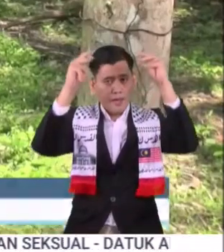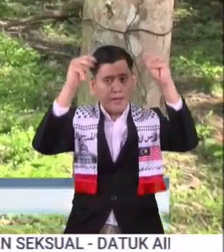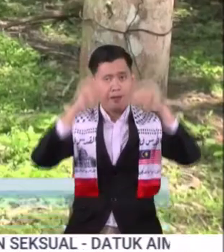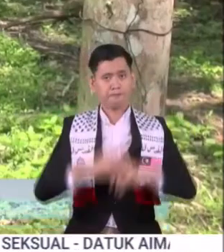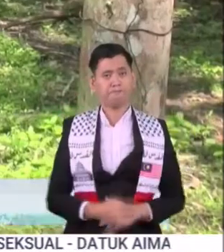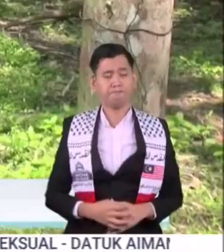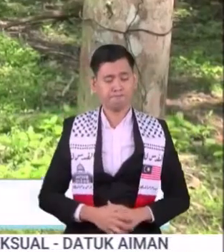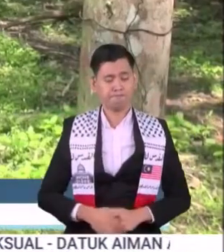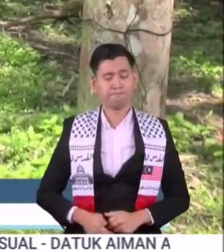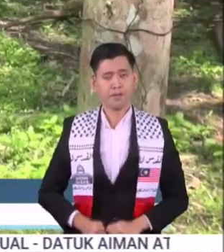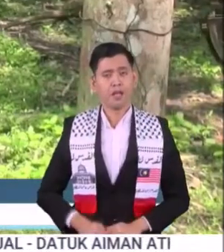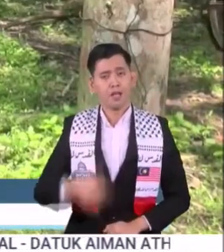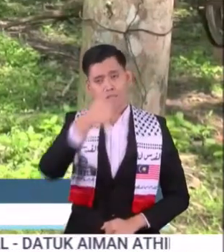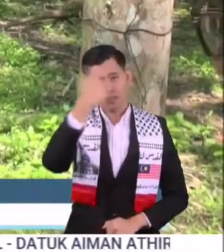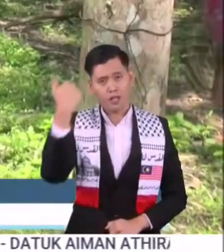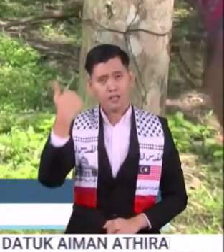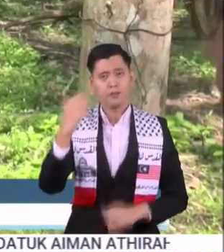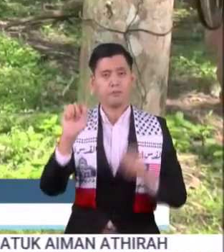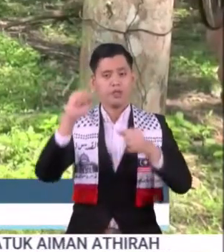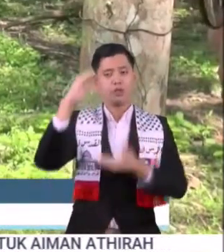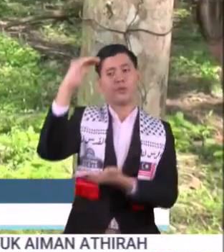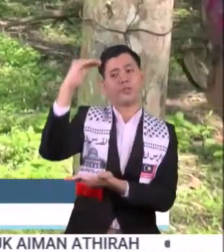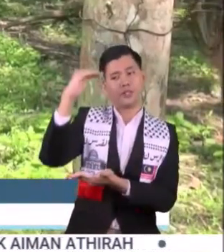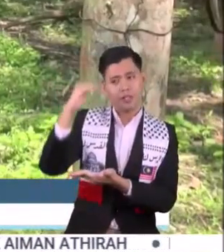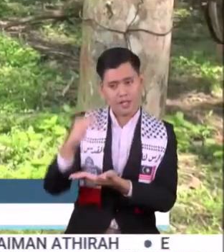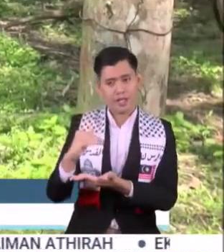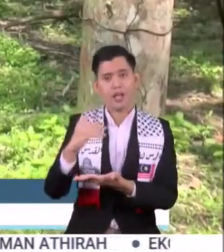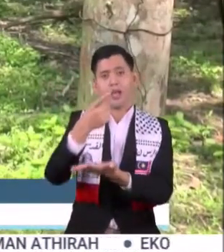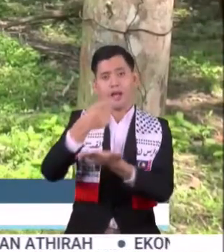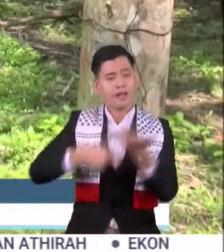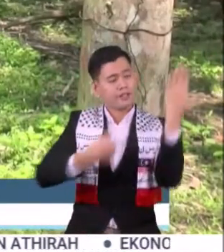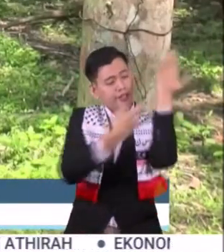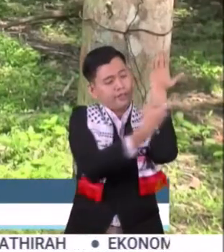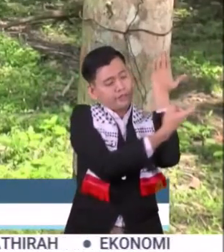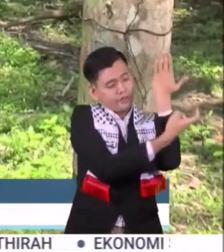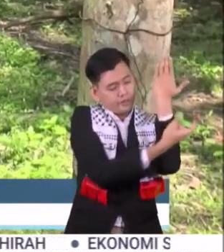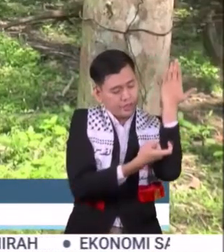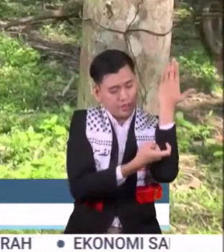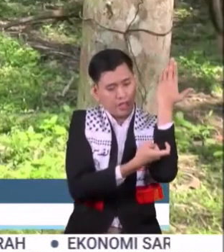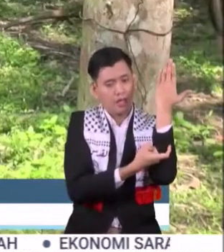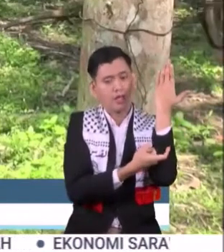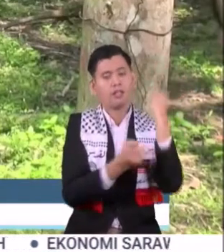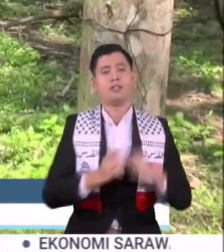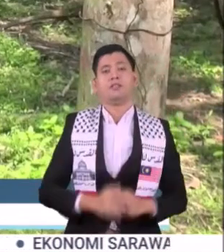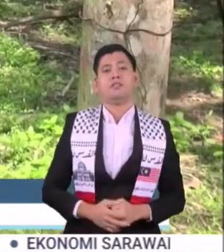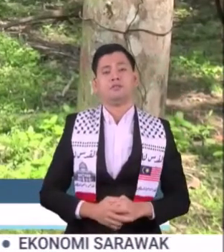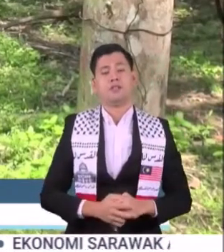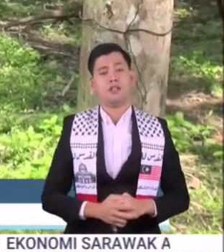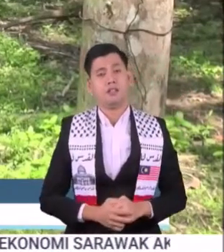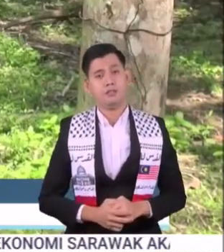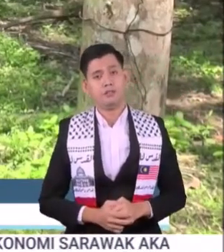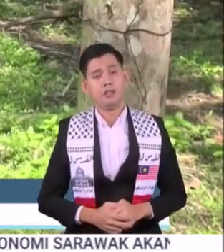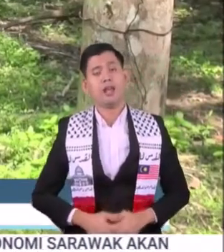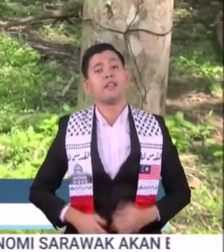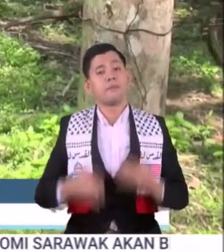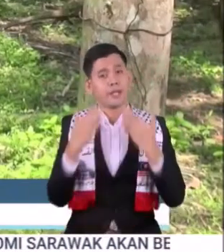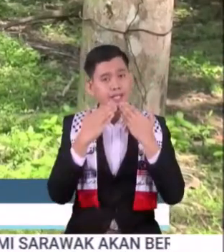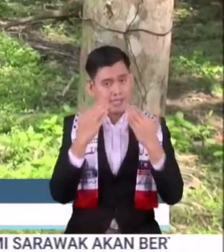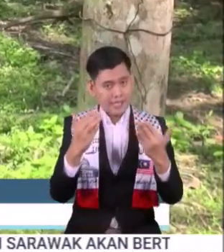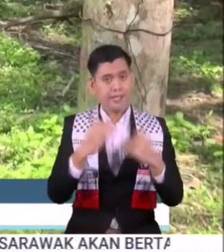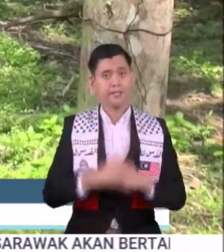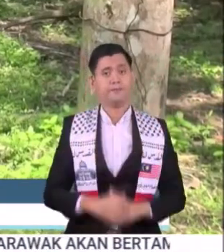menteriungan harga tu nak naik harga terima